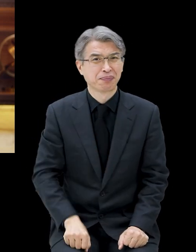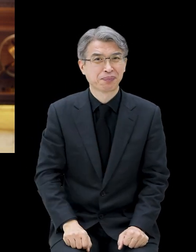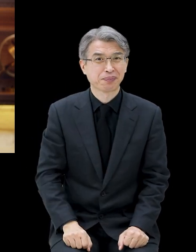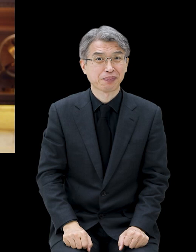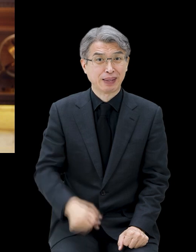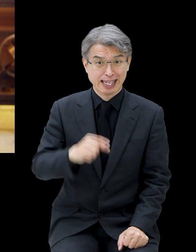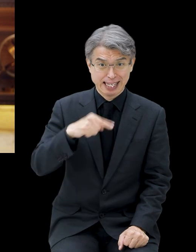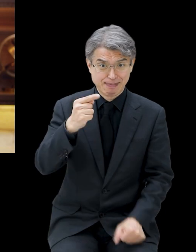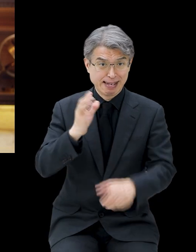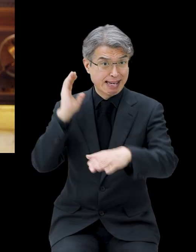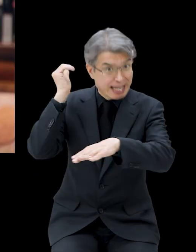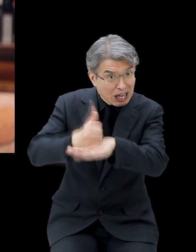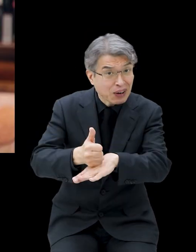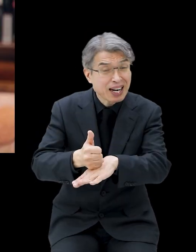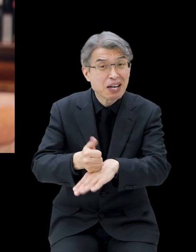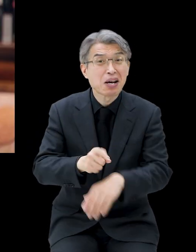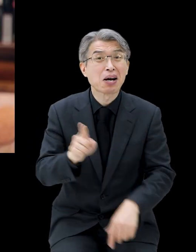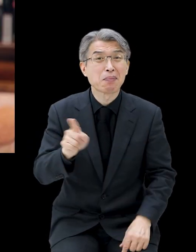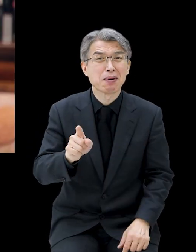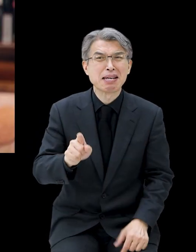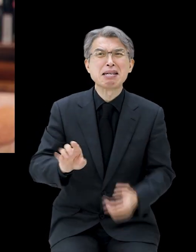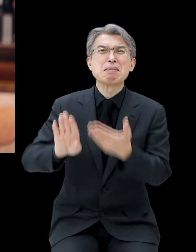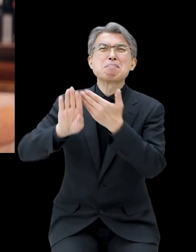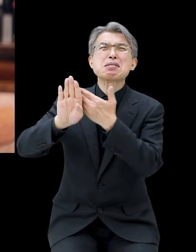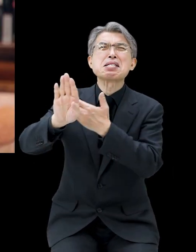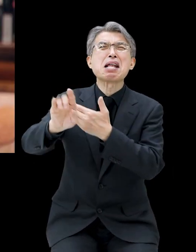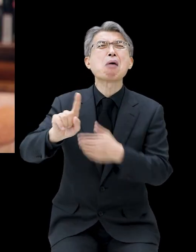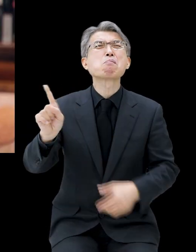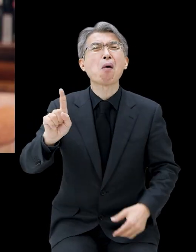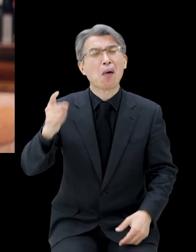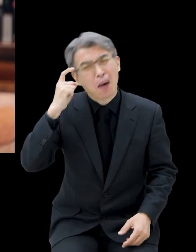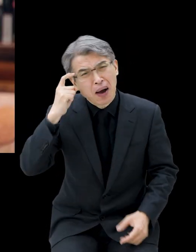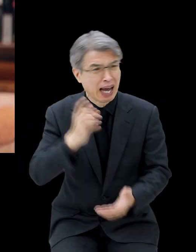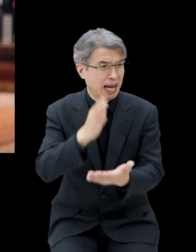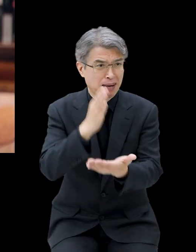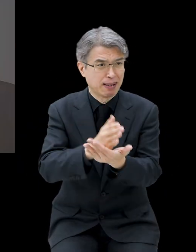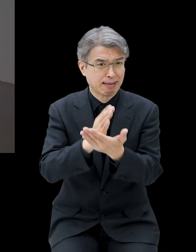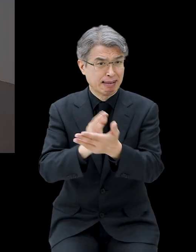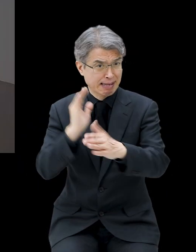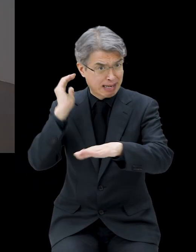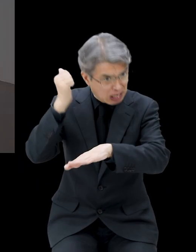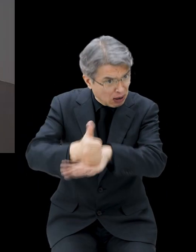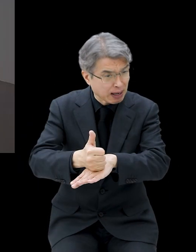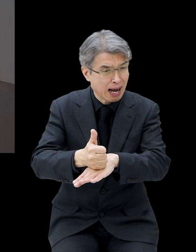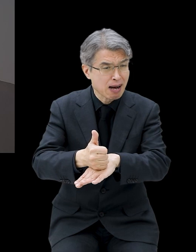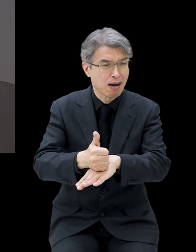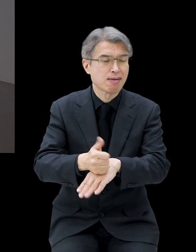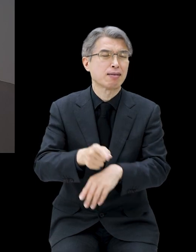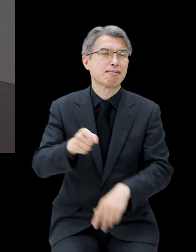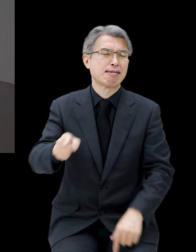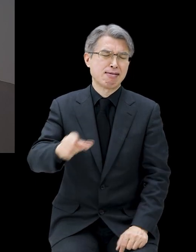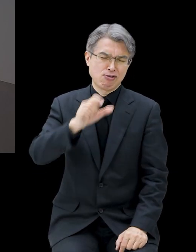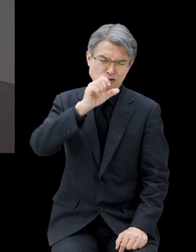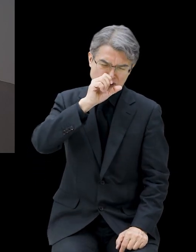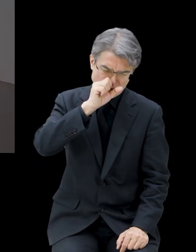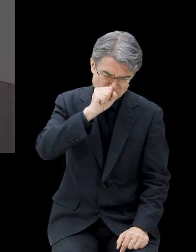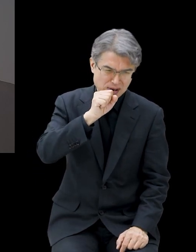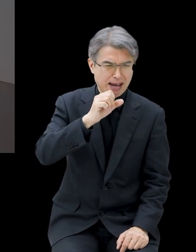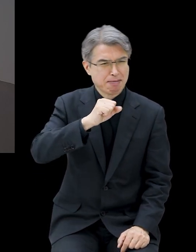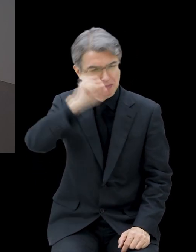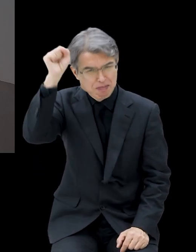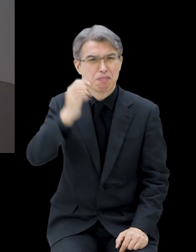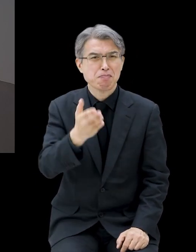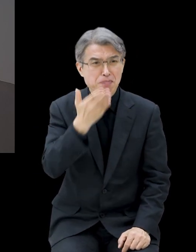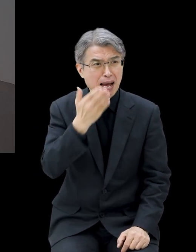다음에 결과는 미래를 먼저 생각하지 마시고, 결과는 그러면 좋을 거라고 생각합니다. 무조건